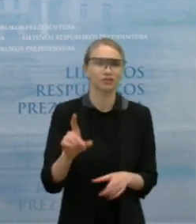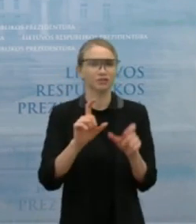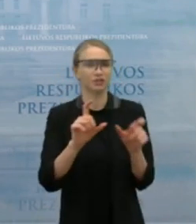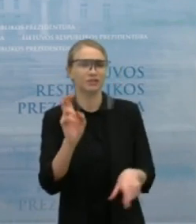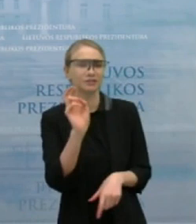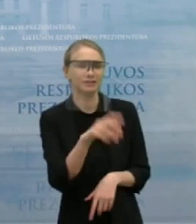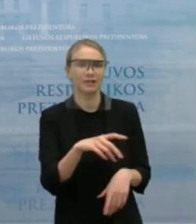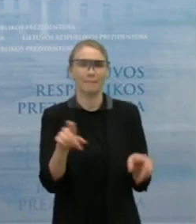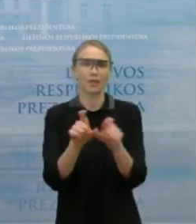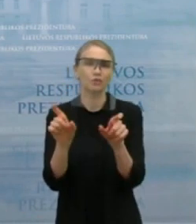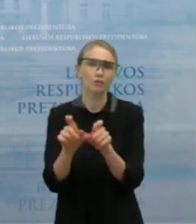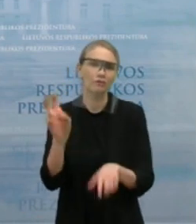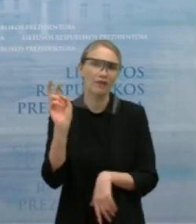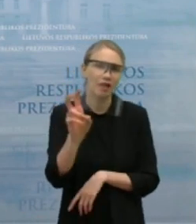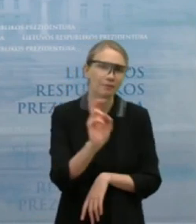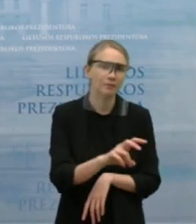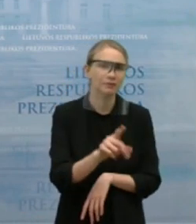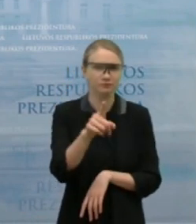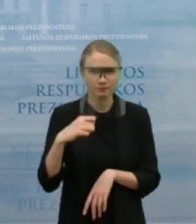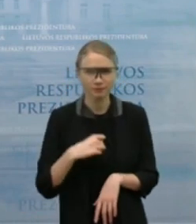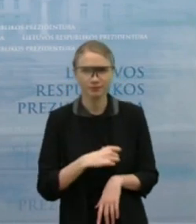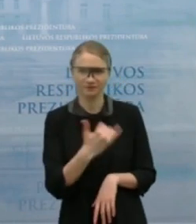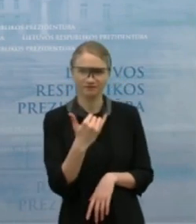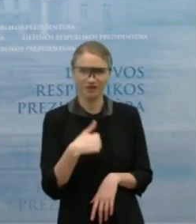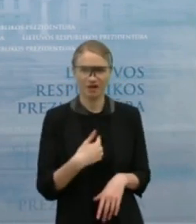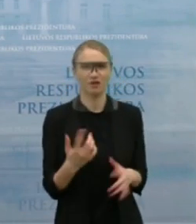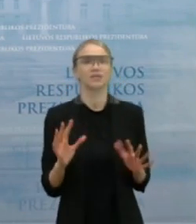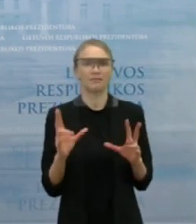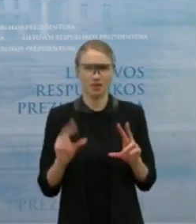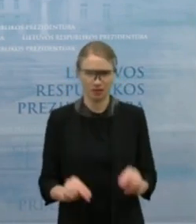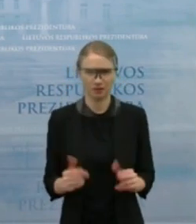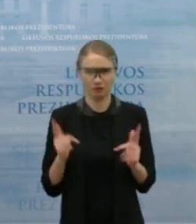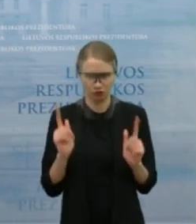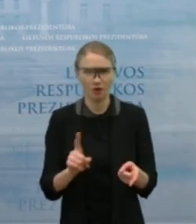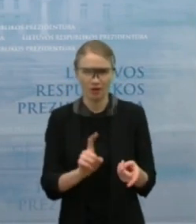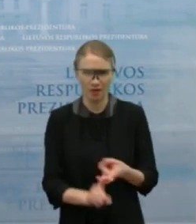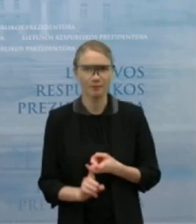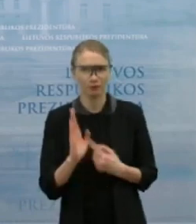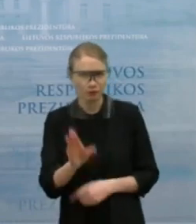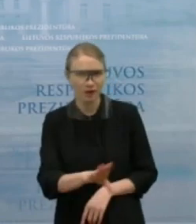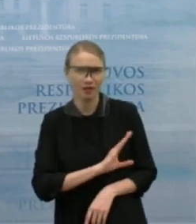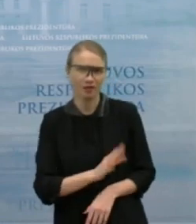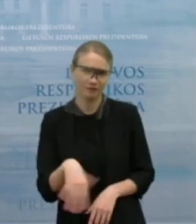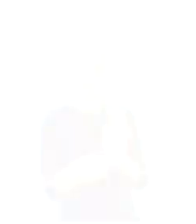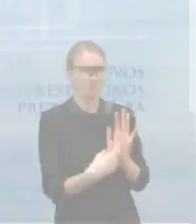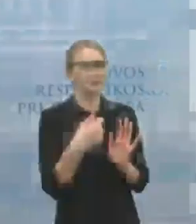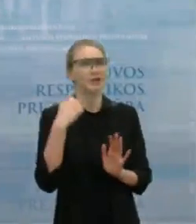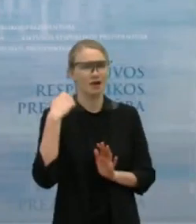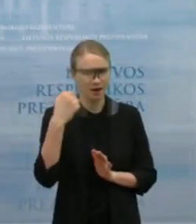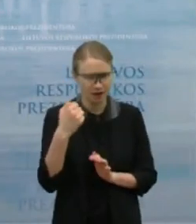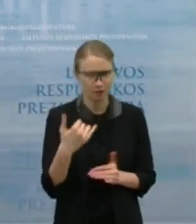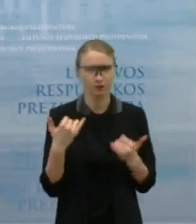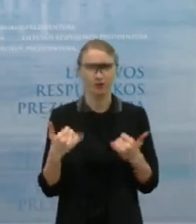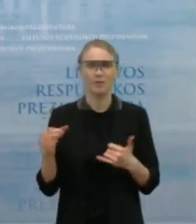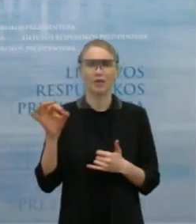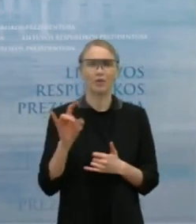ar parduotuvės, ar kitas, visų pirma turi įvertinti riziką, asmeninę riziką ir priimti tikrai pamatuotą sprendimą.